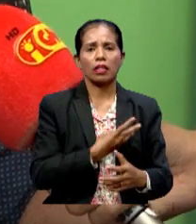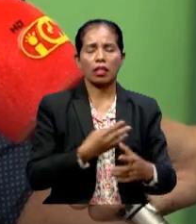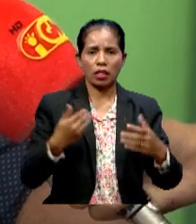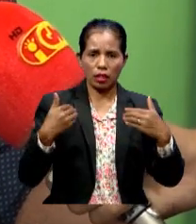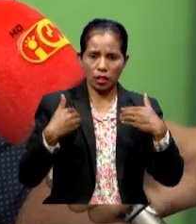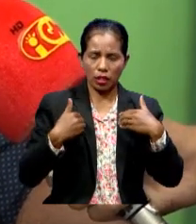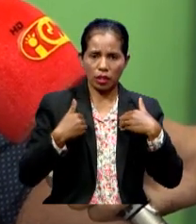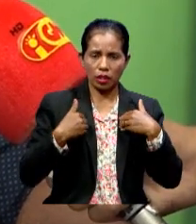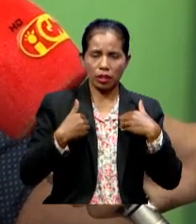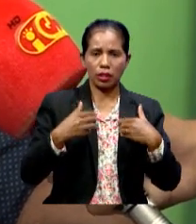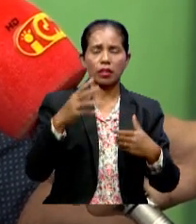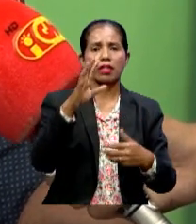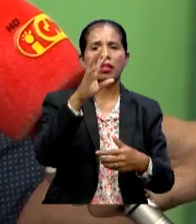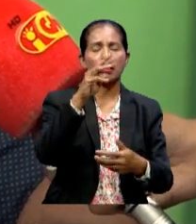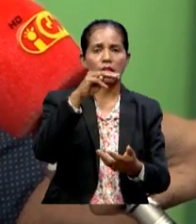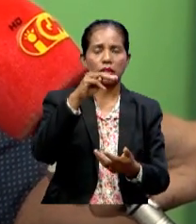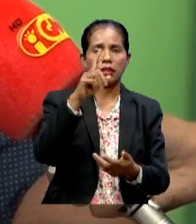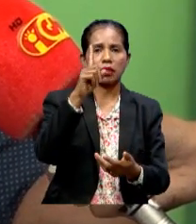ia